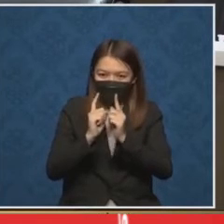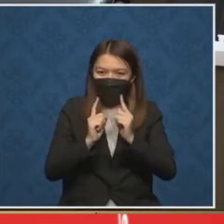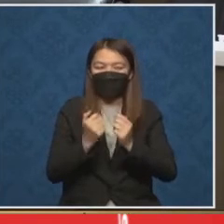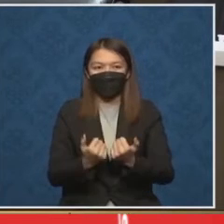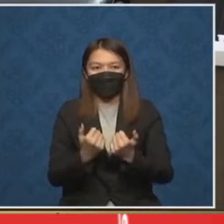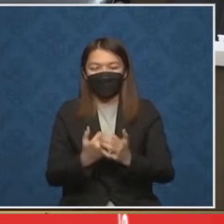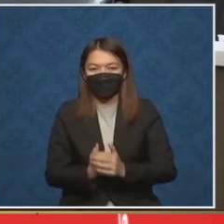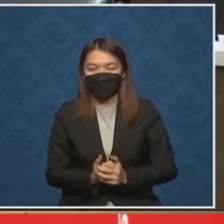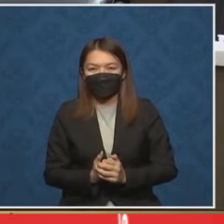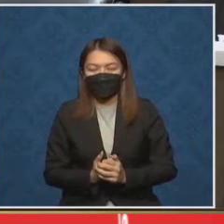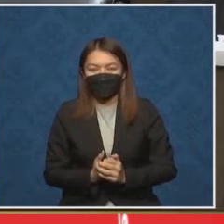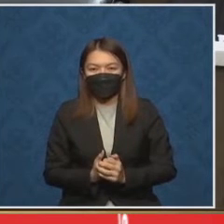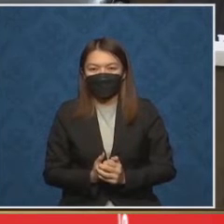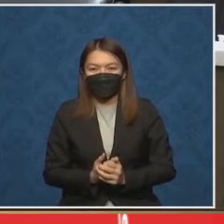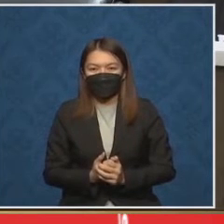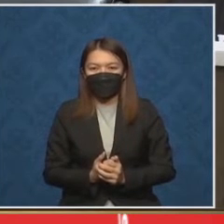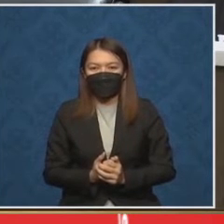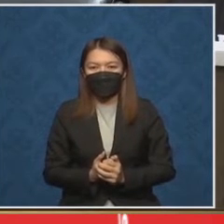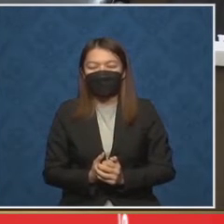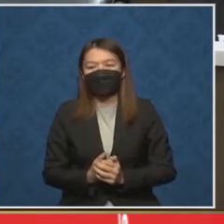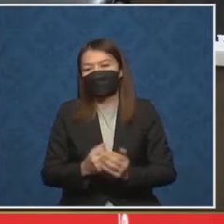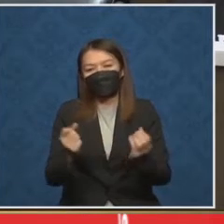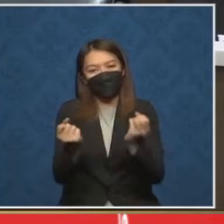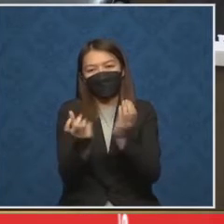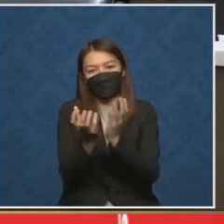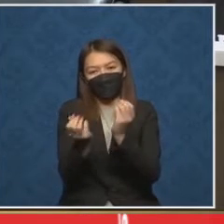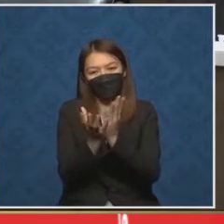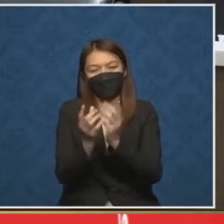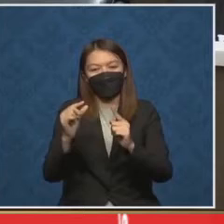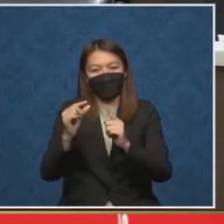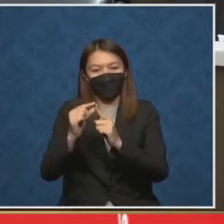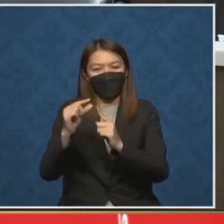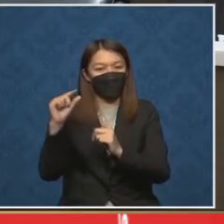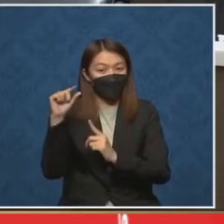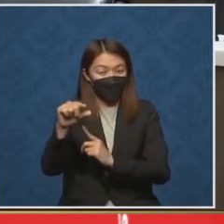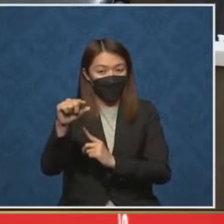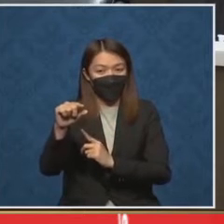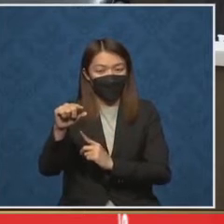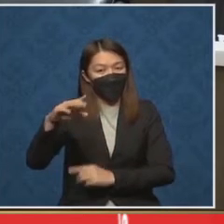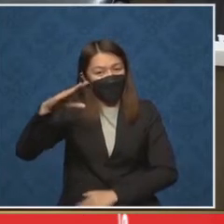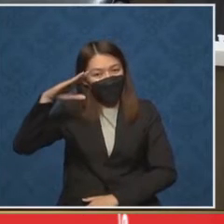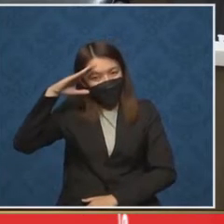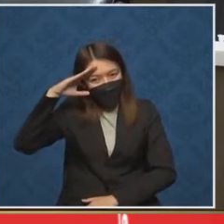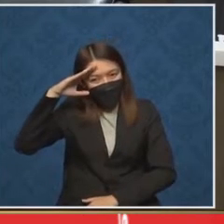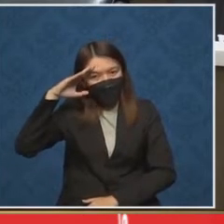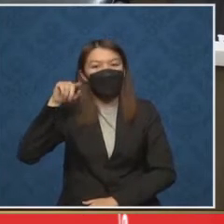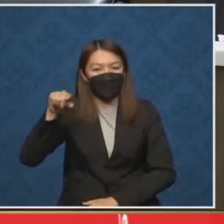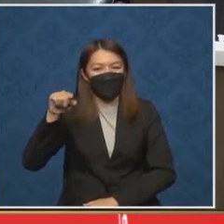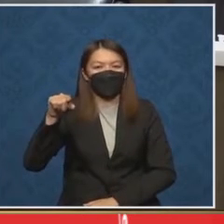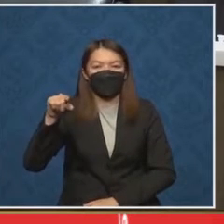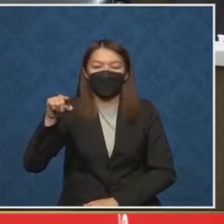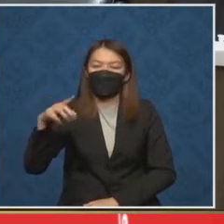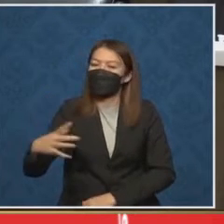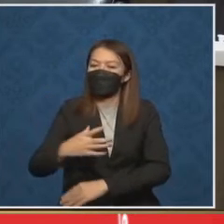านประธานครับผู้ที่ได้รับผลกระทบจากคำสั่งมันเยอะเหลือเกินเพื่อนสมาชิกก็